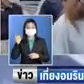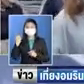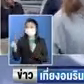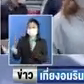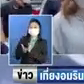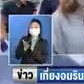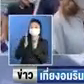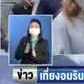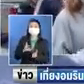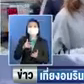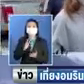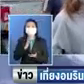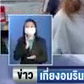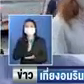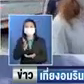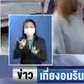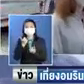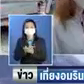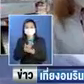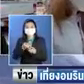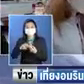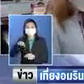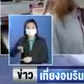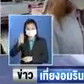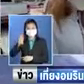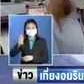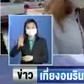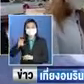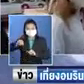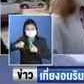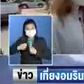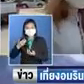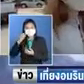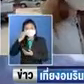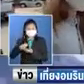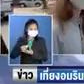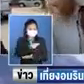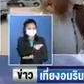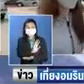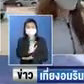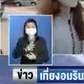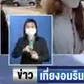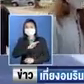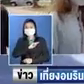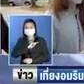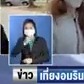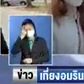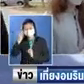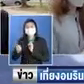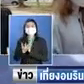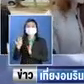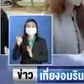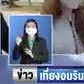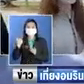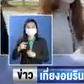ยเพราะเป็นแค่คนกลางรับเงินจากลูกค้าแต่บริษัทต้นสังกัดไม่ยอมส่งมือถือให้กับลูกค้าตัวเองก็เลยซวยไปด้วย